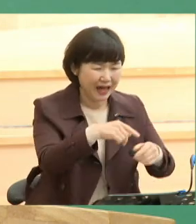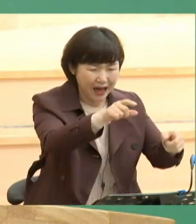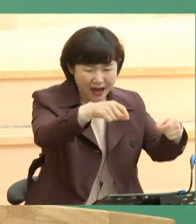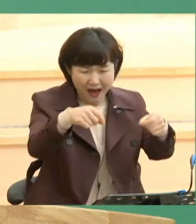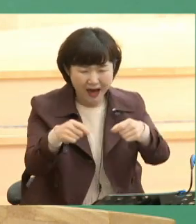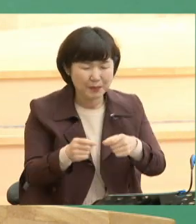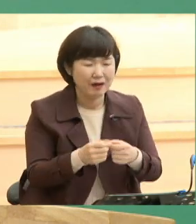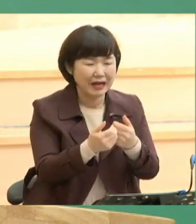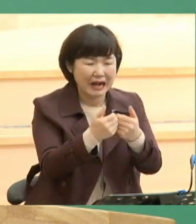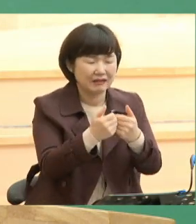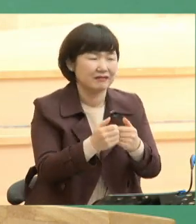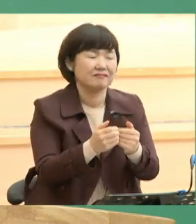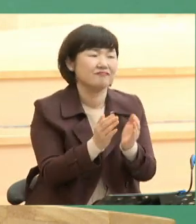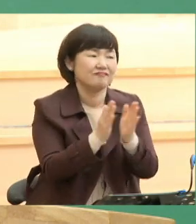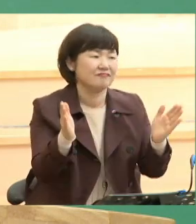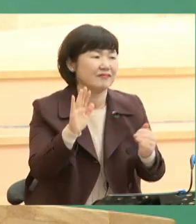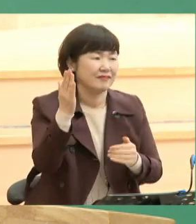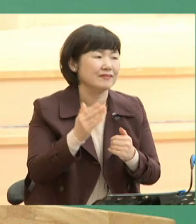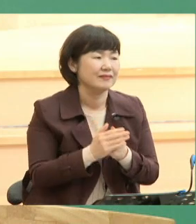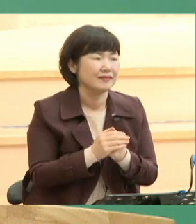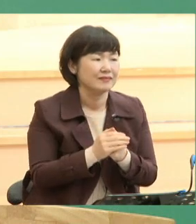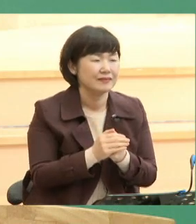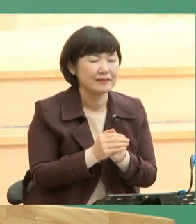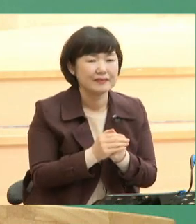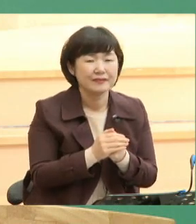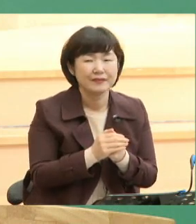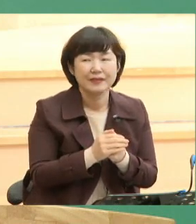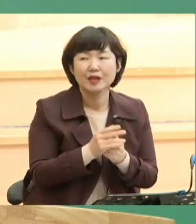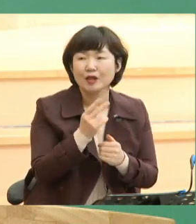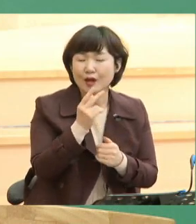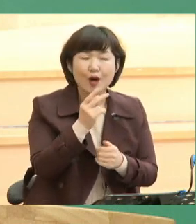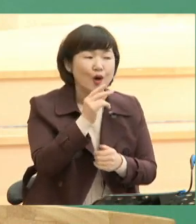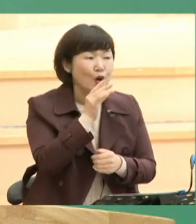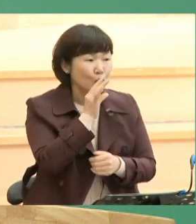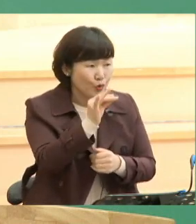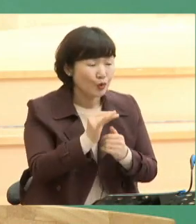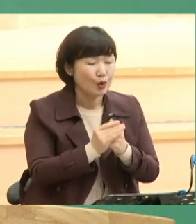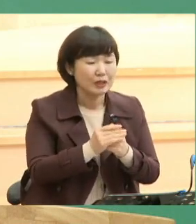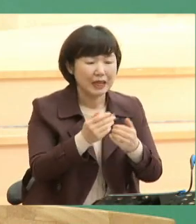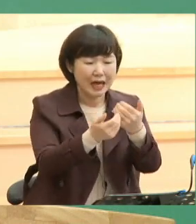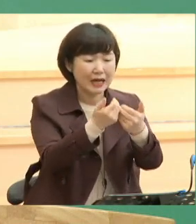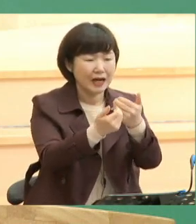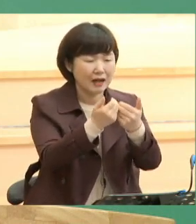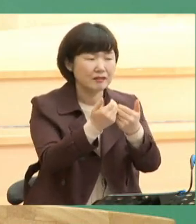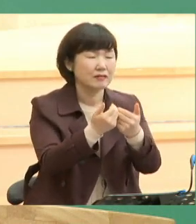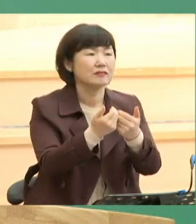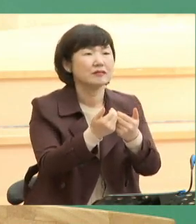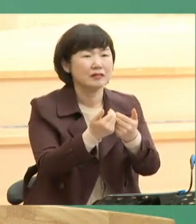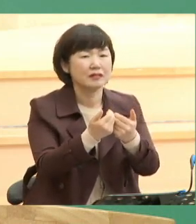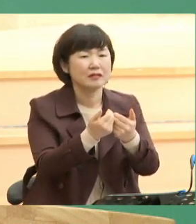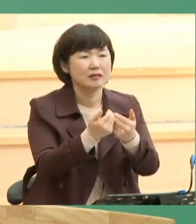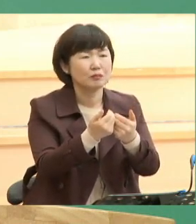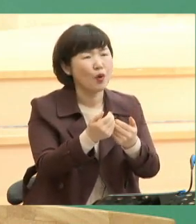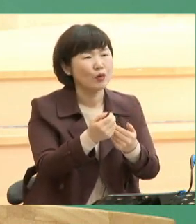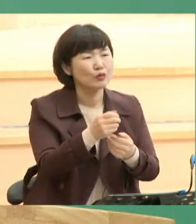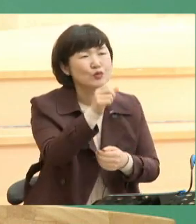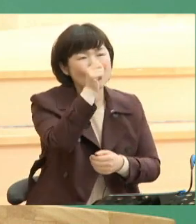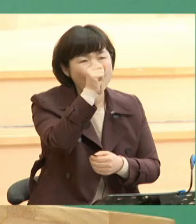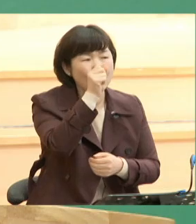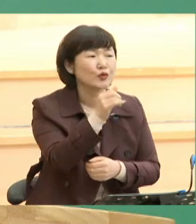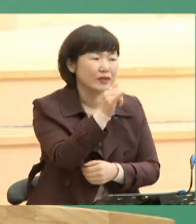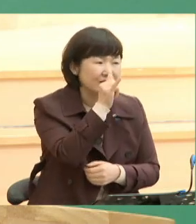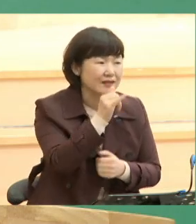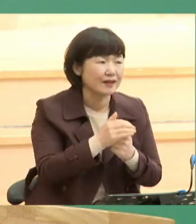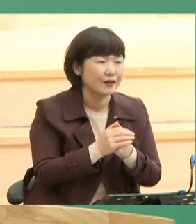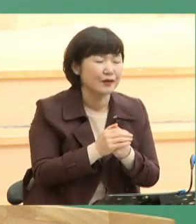주제가 되어 져요 물론 갈등이 저으면 참조하여 갈등 이란 건 뭐